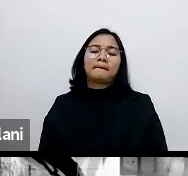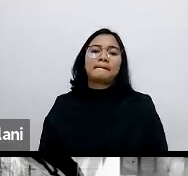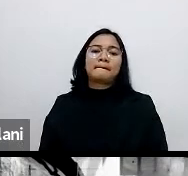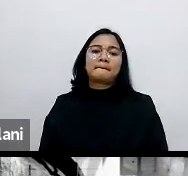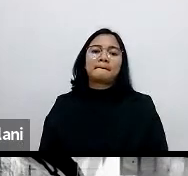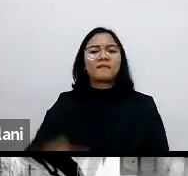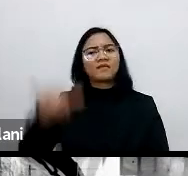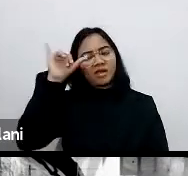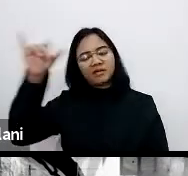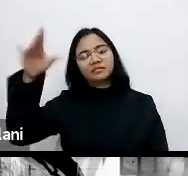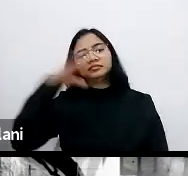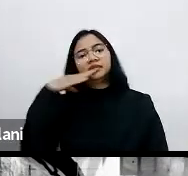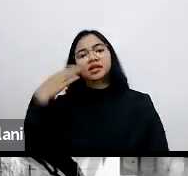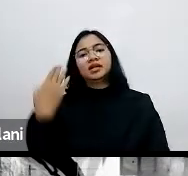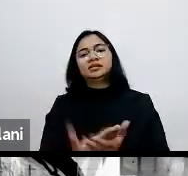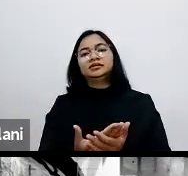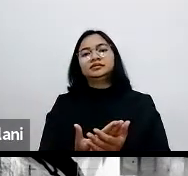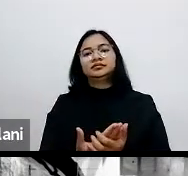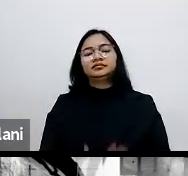terima kasih.